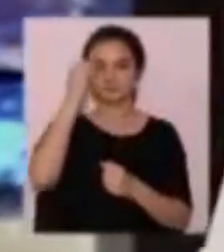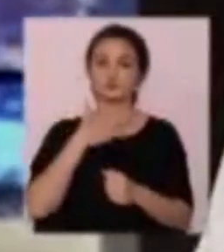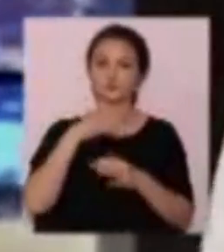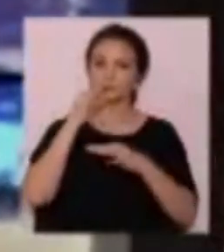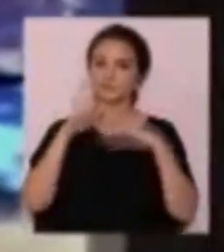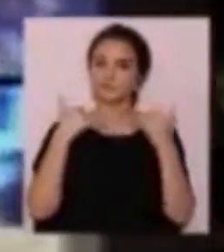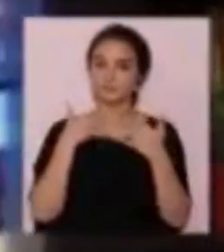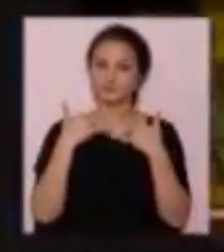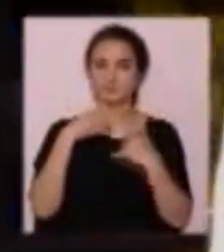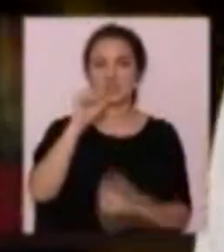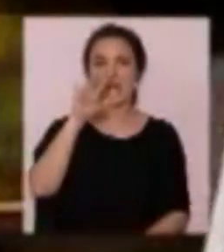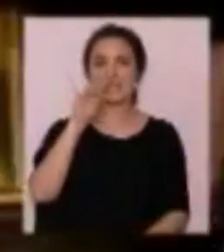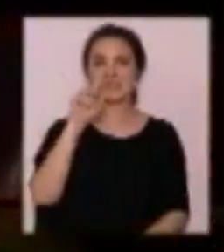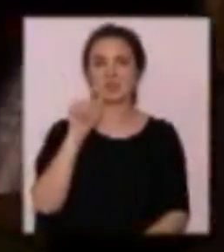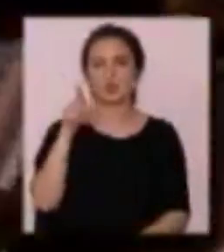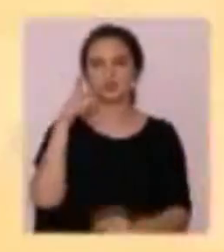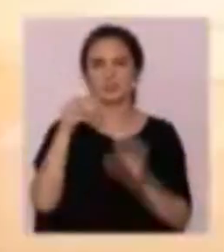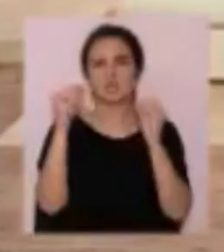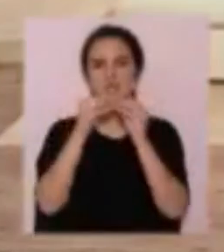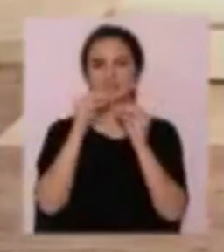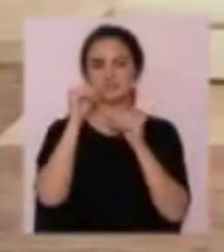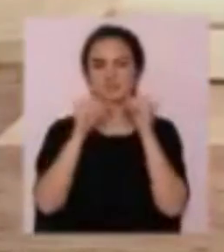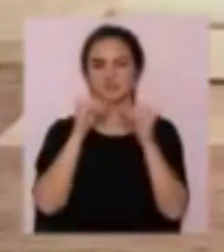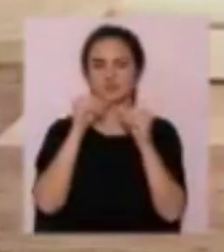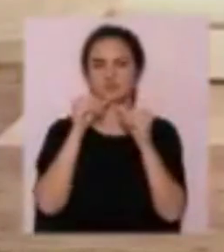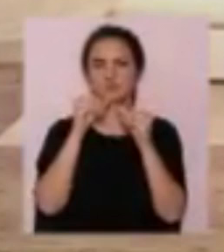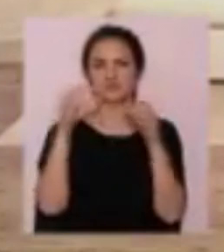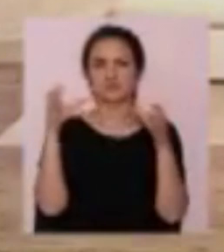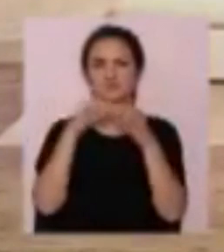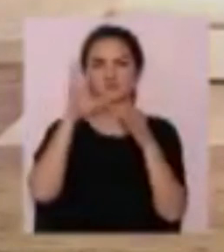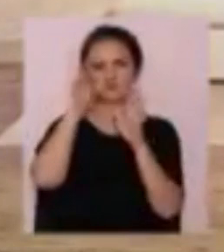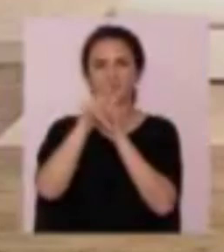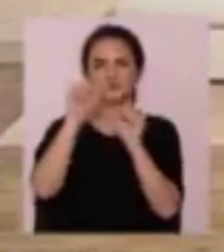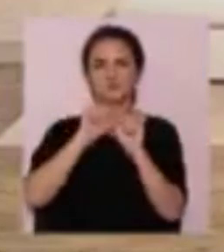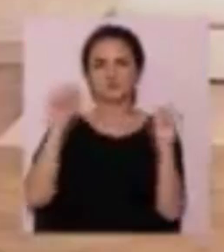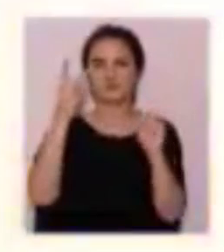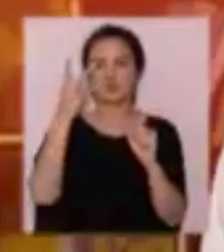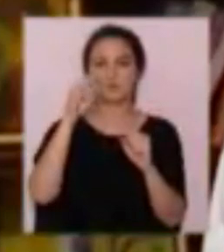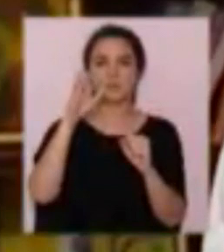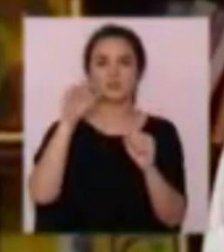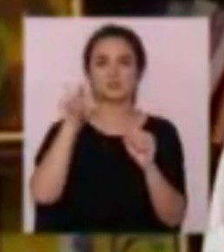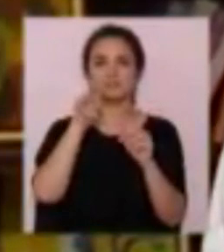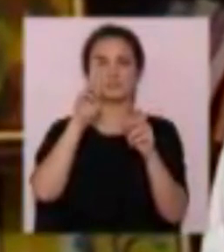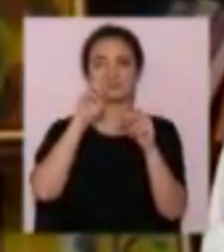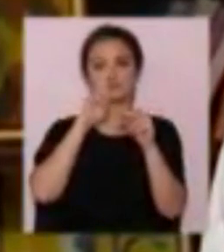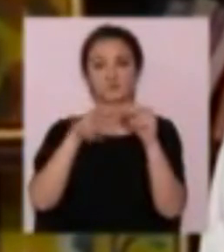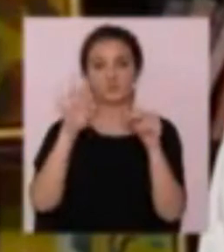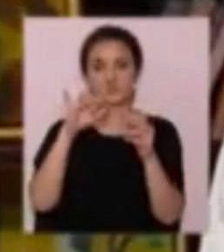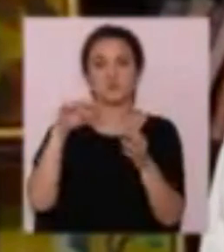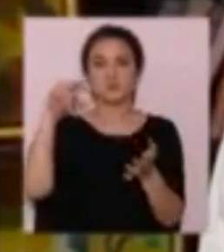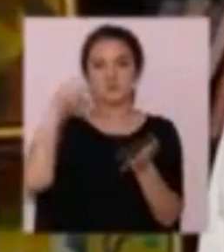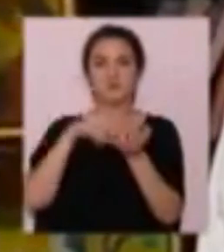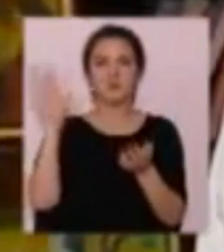შემდეგ მას სტუმარმა ალიკა გითოლენდია 2010 წელს ჰელმანდის პროვინციაში აფეთქების შედეგად ორივე ფეხი დაკარგა. მაგრამ ფეხზე მაინც